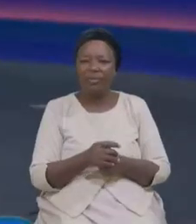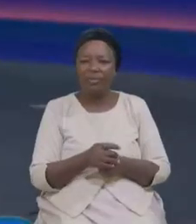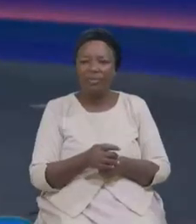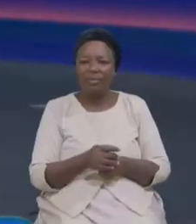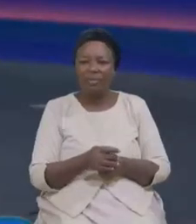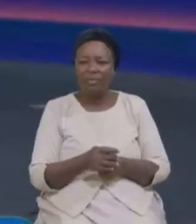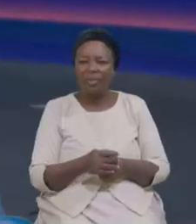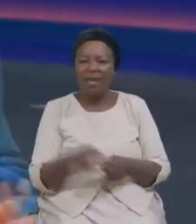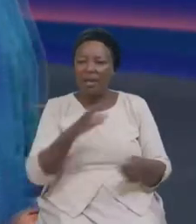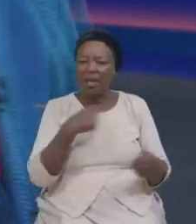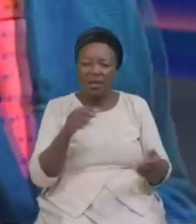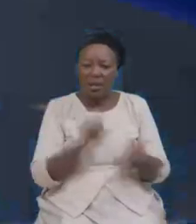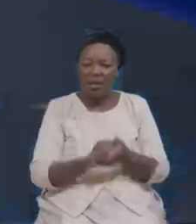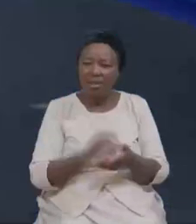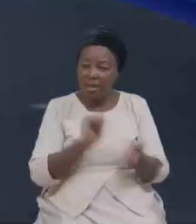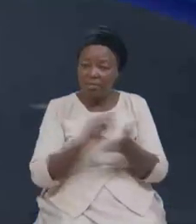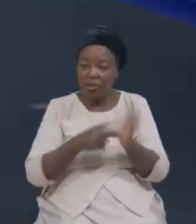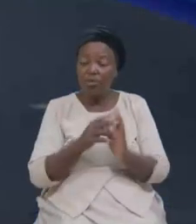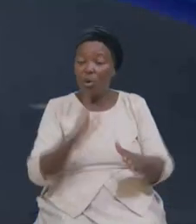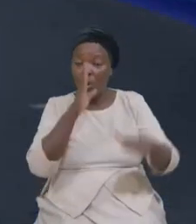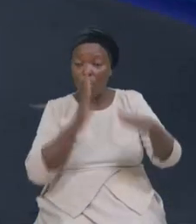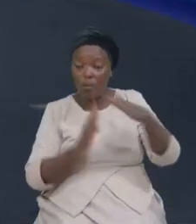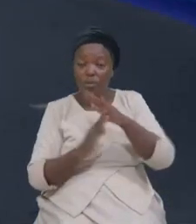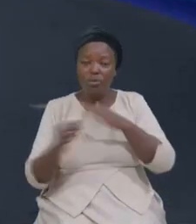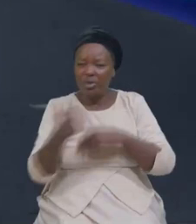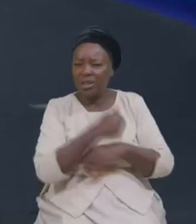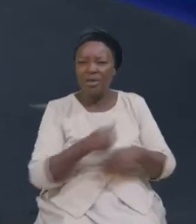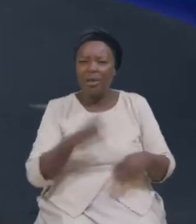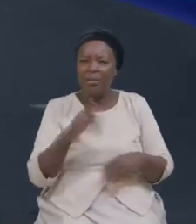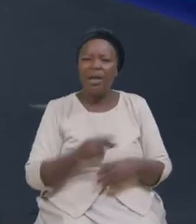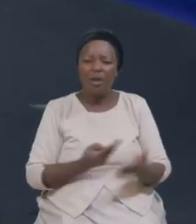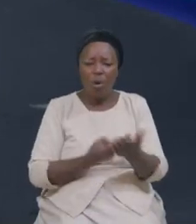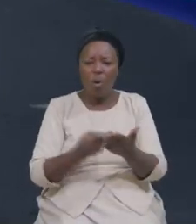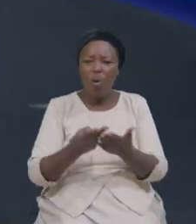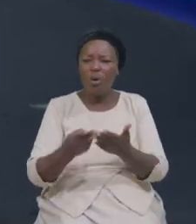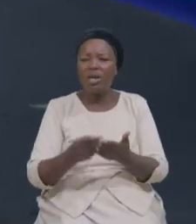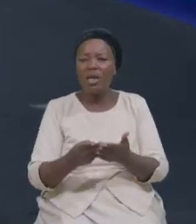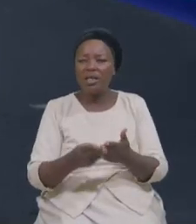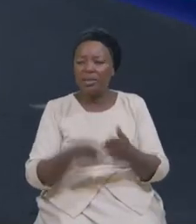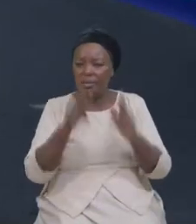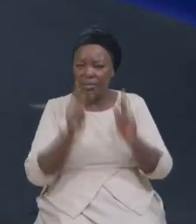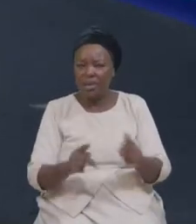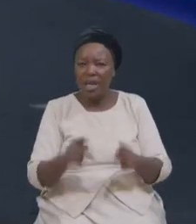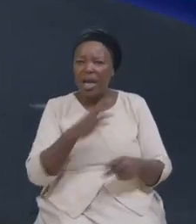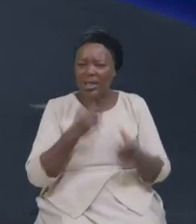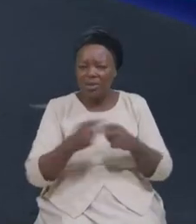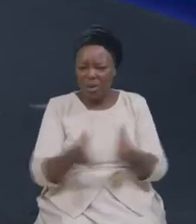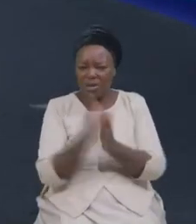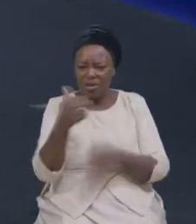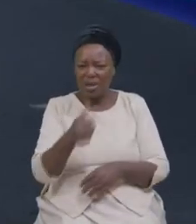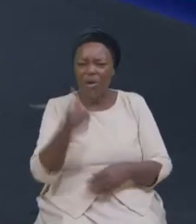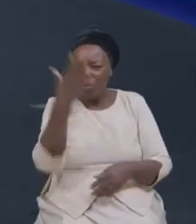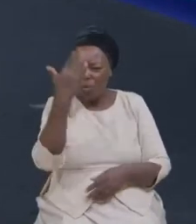Pourquoi est-ce que je dois louer Dieu? Et pourquoi? Et quand est-ce qu'il faut louer Dieu? Pourquoi je loue Dieu? Et quand est-ce